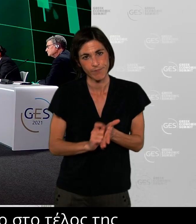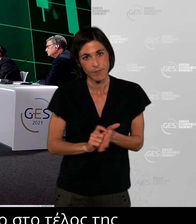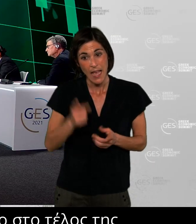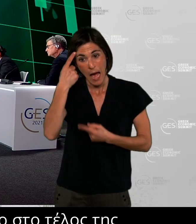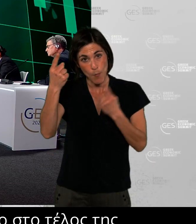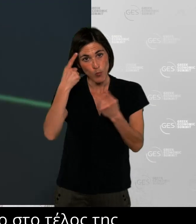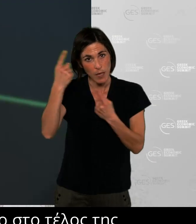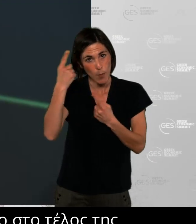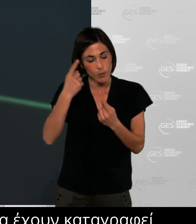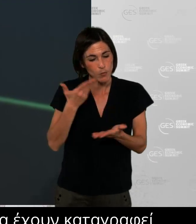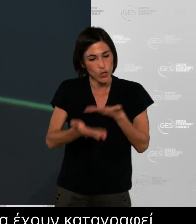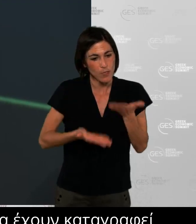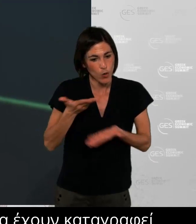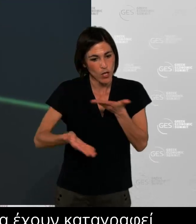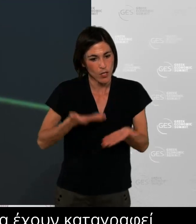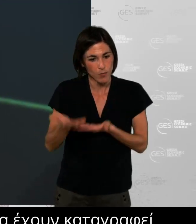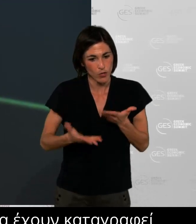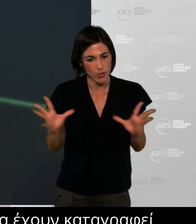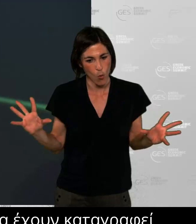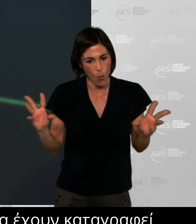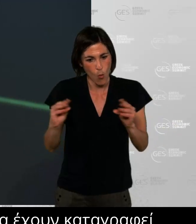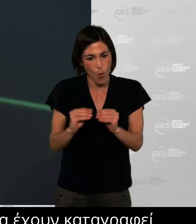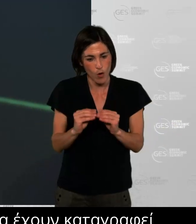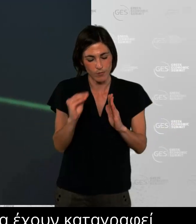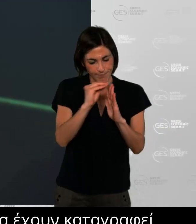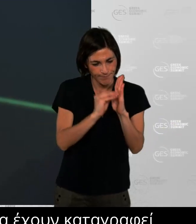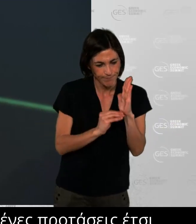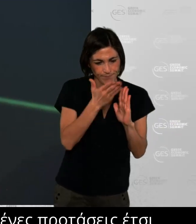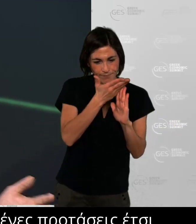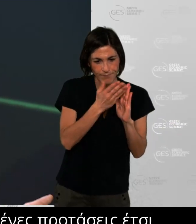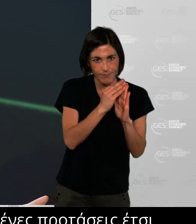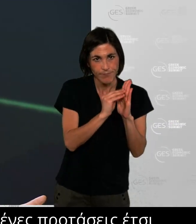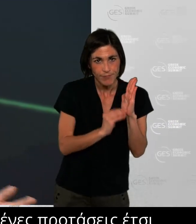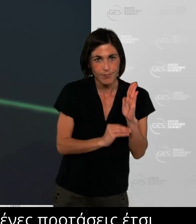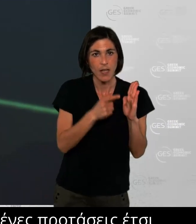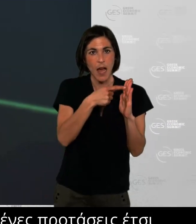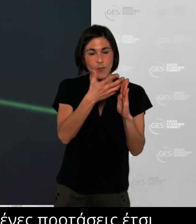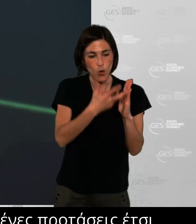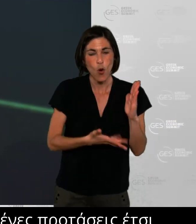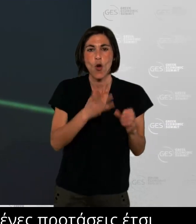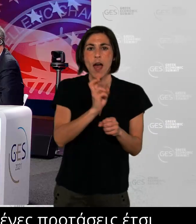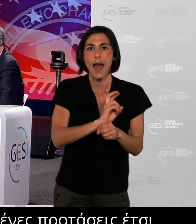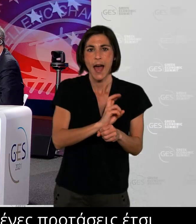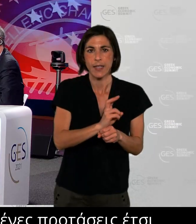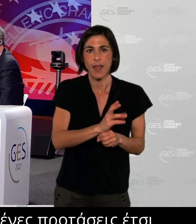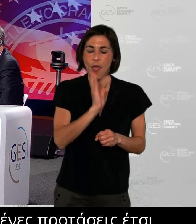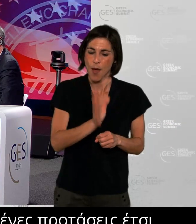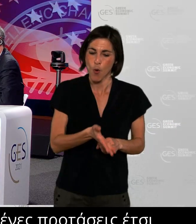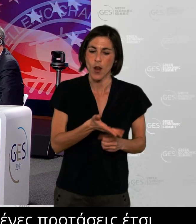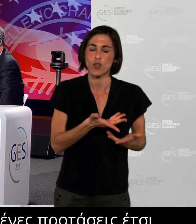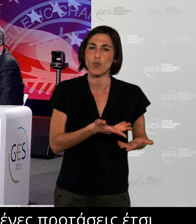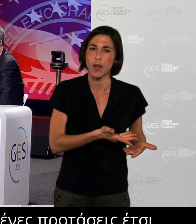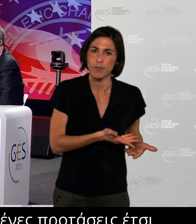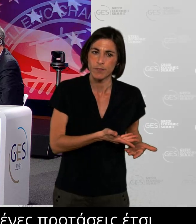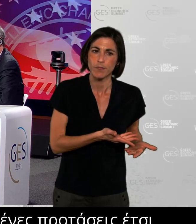οι συγκεκριμένες προτάσεις, έτσι ώστε να δημιουργηθεί ένα policy paper που θα μπορεί να χρησιμοποιηθεί και να αξιοποιηθεί από αυτόν που